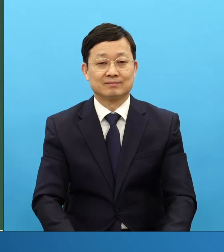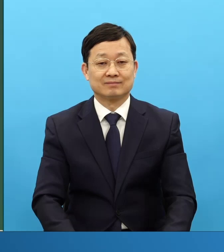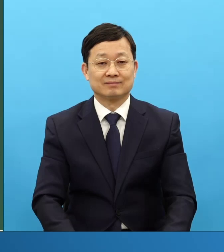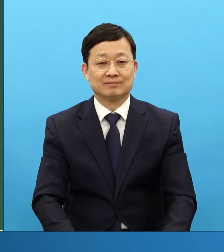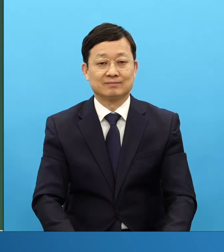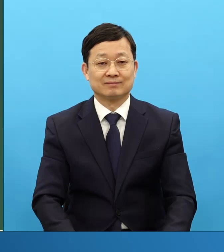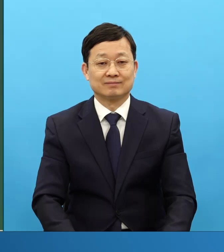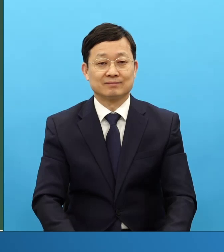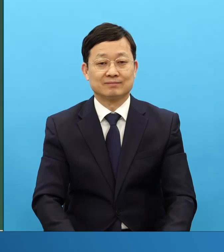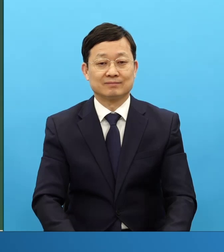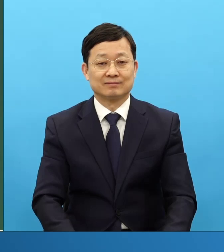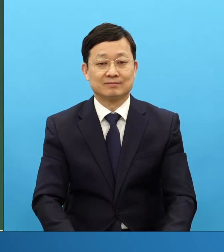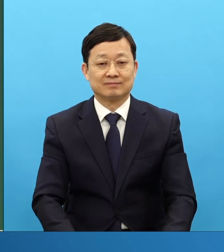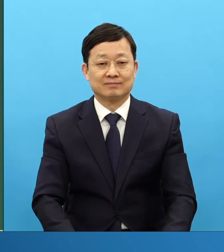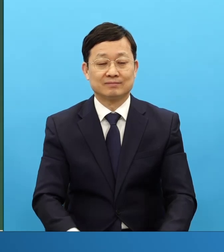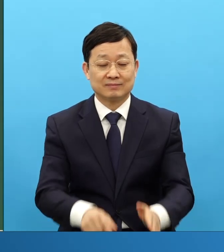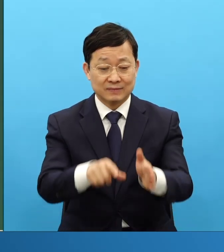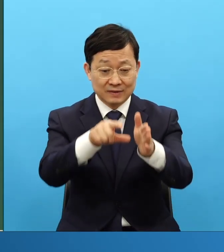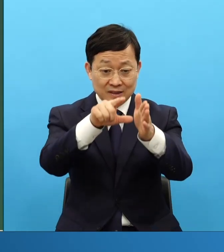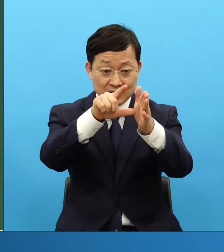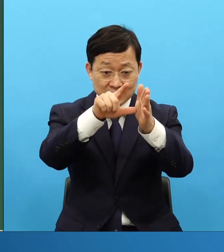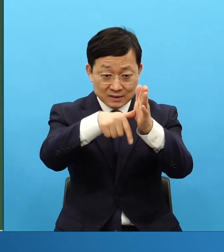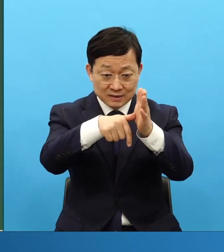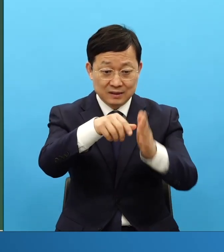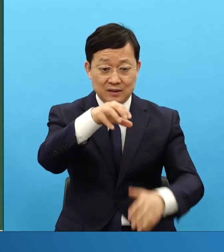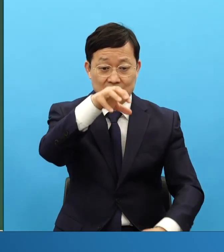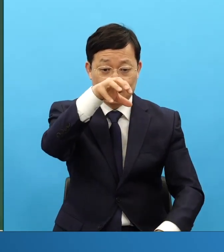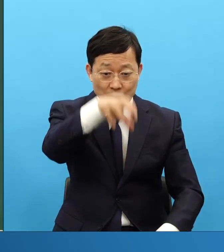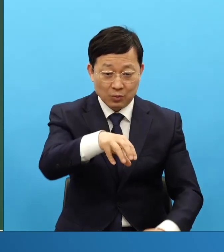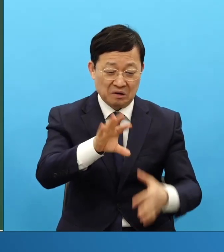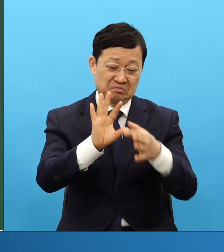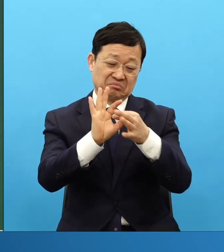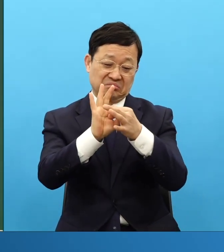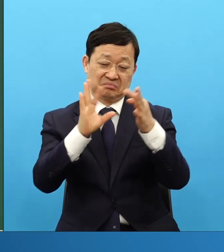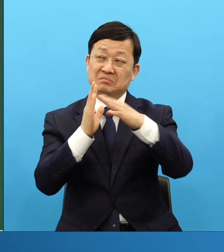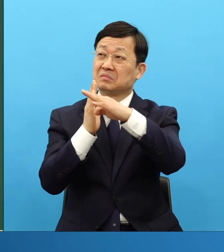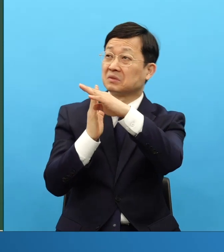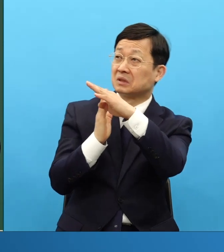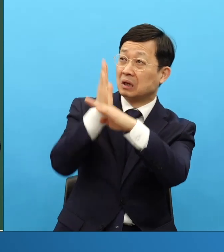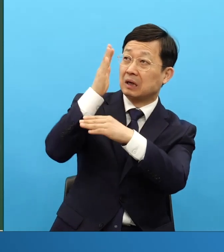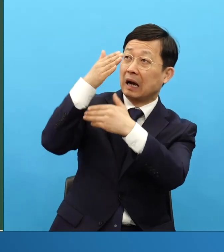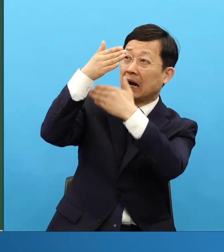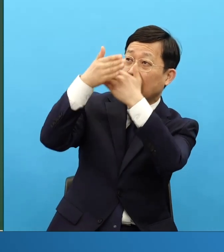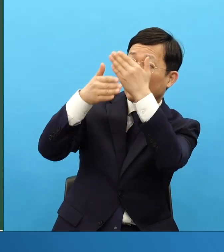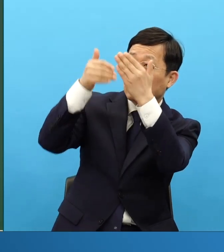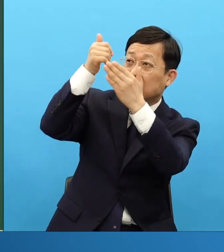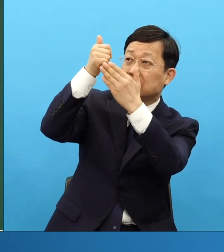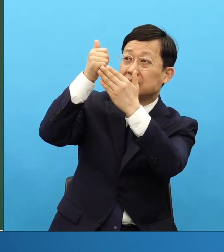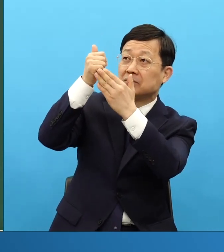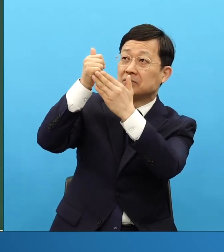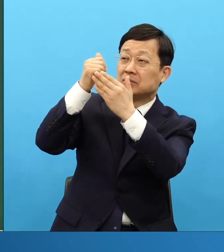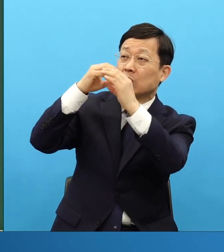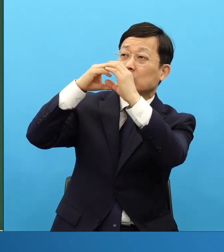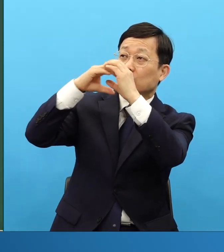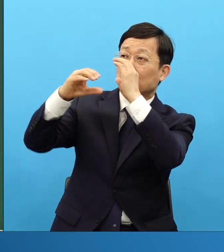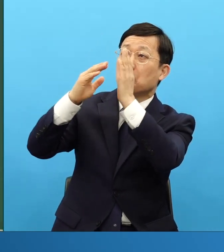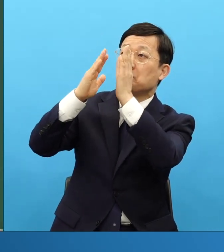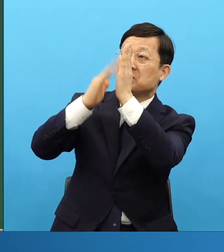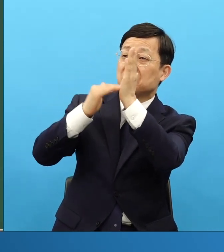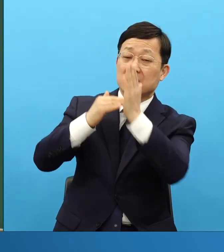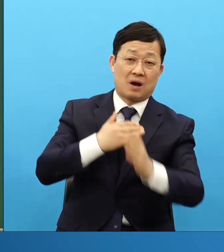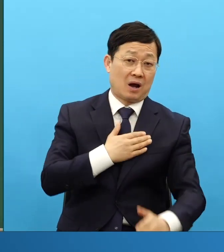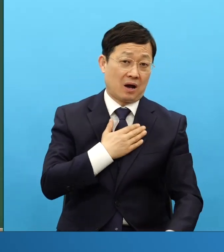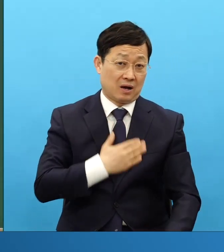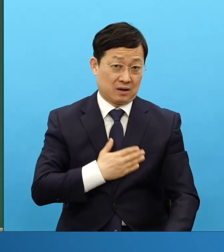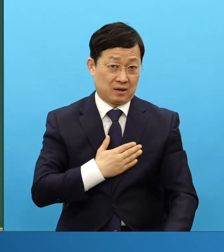시공간 초월하는 하나님의 비밀이 뭔가 이 언약을 본 거예요. They saw the covenant of what is the God's mystery for transcending time and space. 그리고 우리의